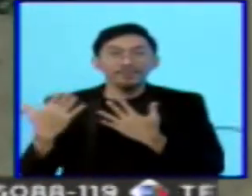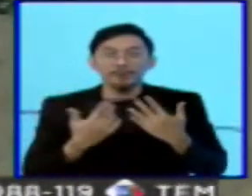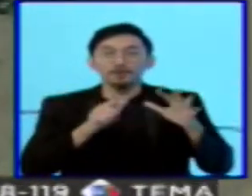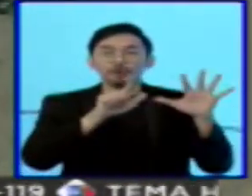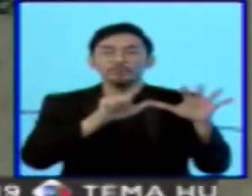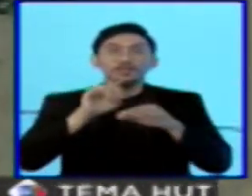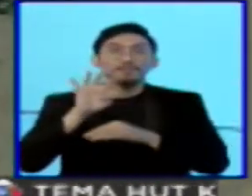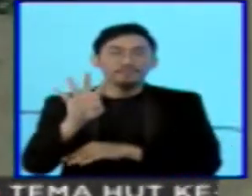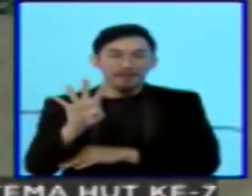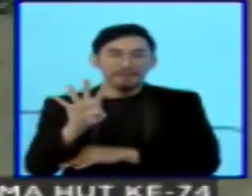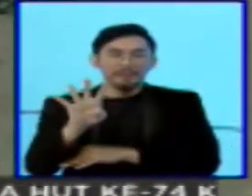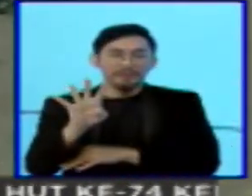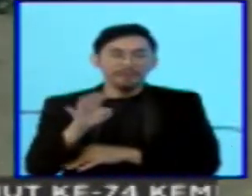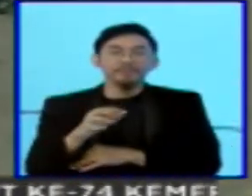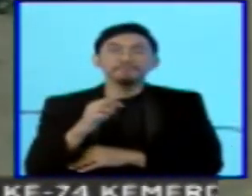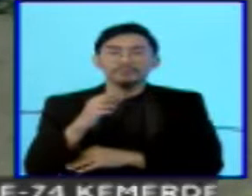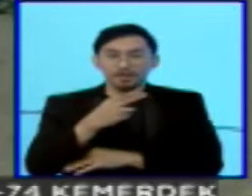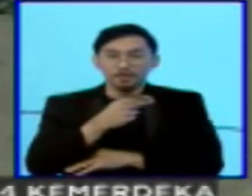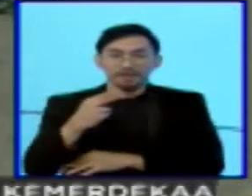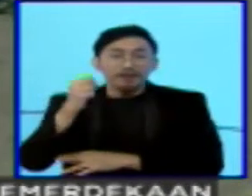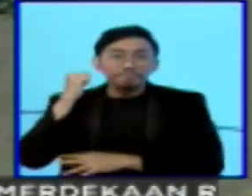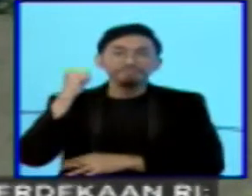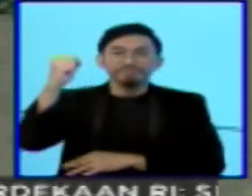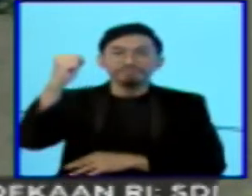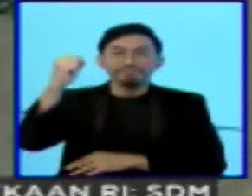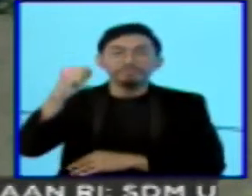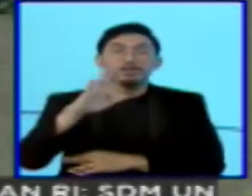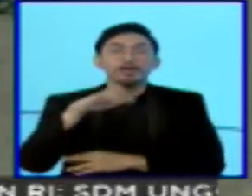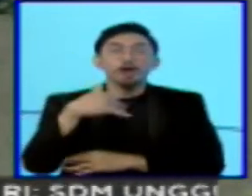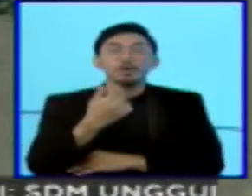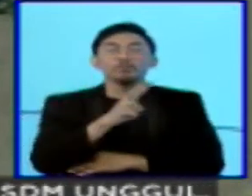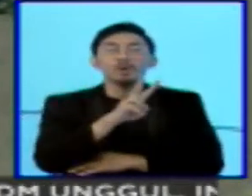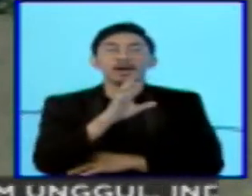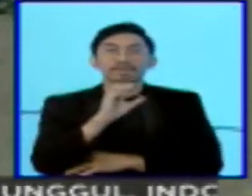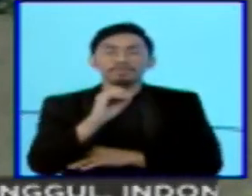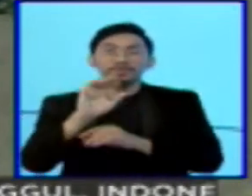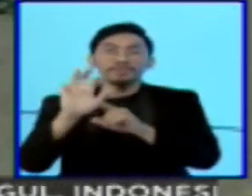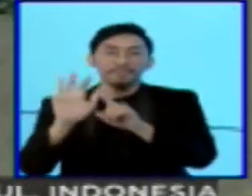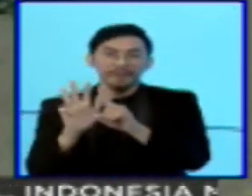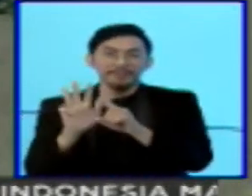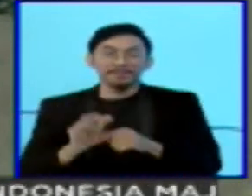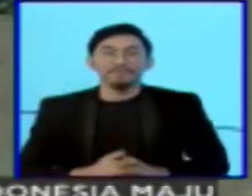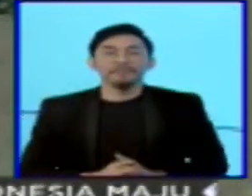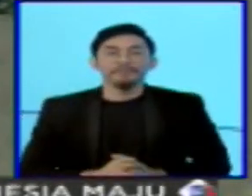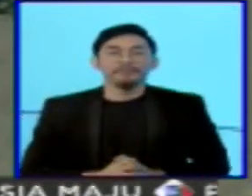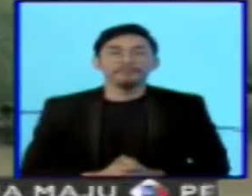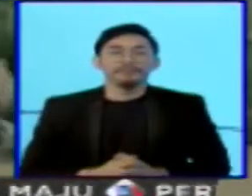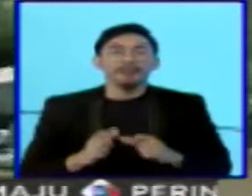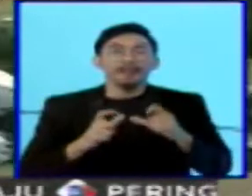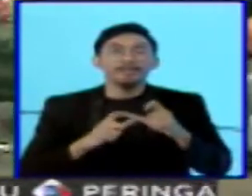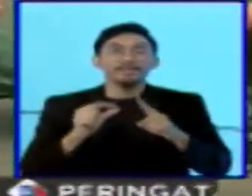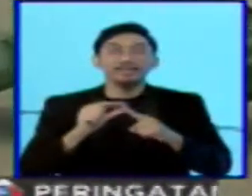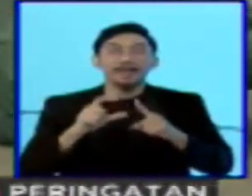ke-74 kemerdekaan Republik Indonesia tahun 2019. SDM unggul,